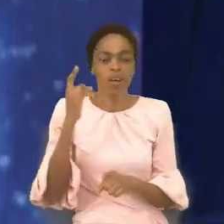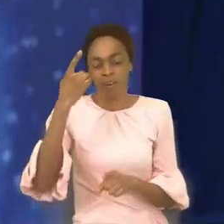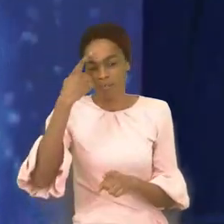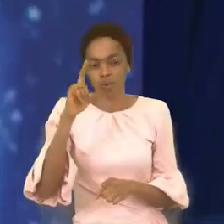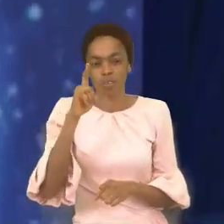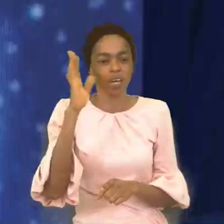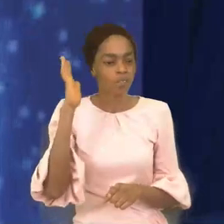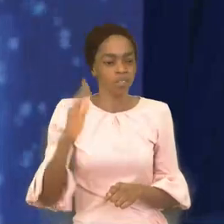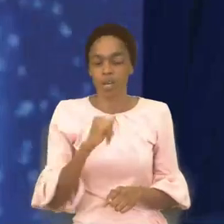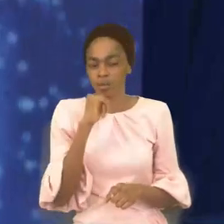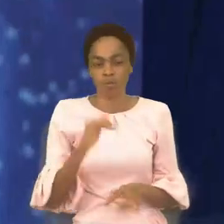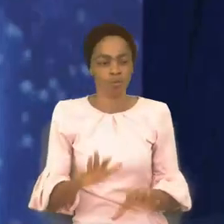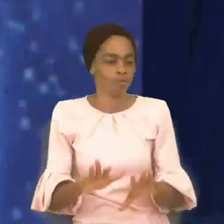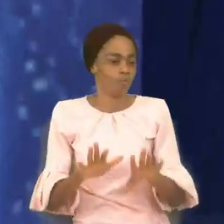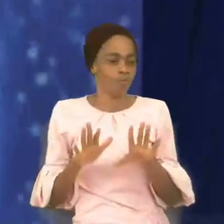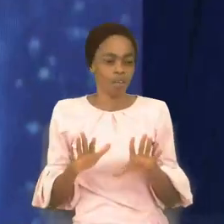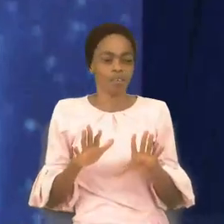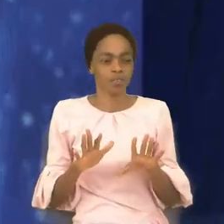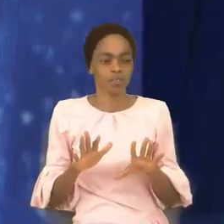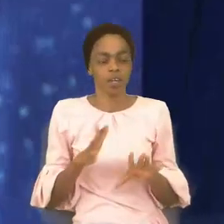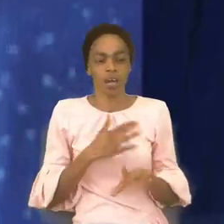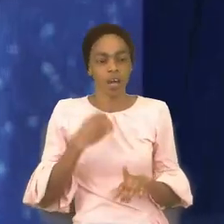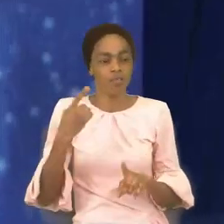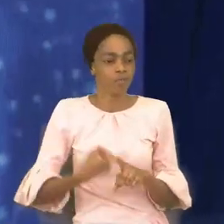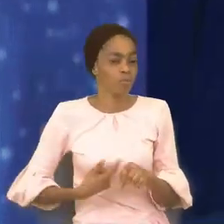Ésaïe 54, tu ne craindras pas,